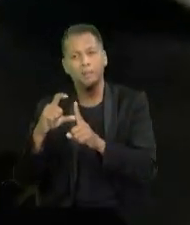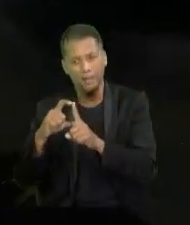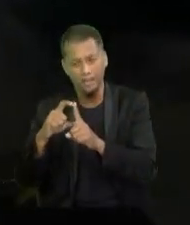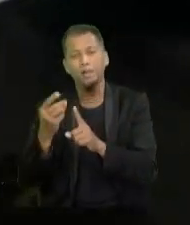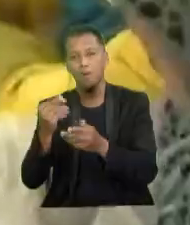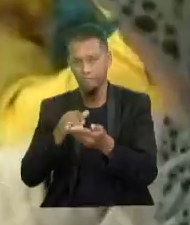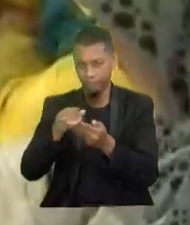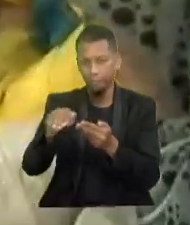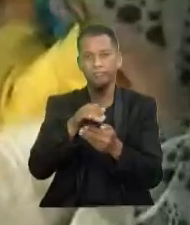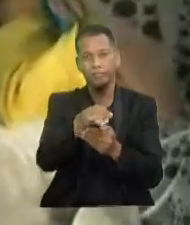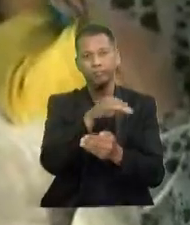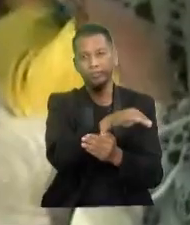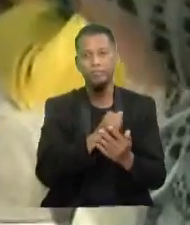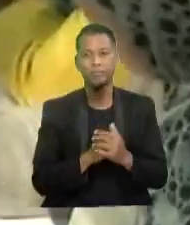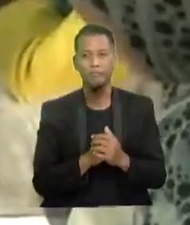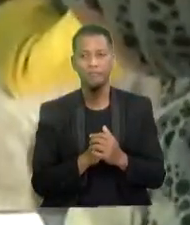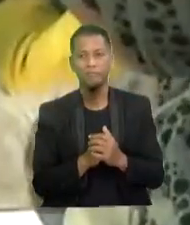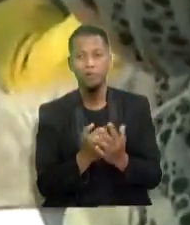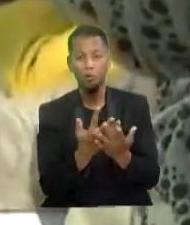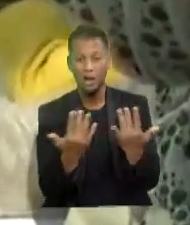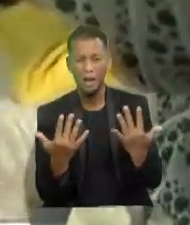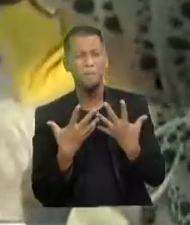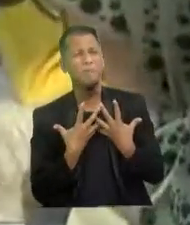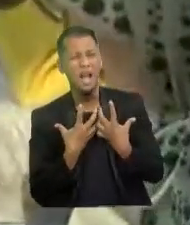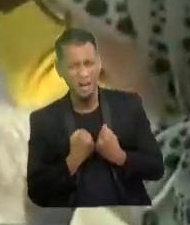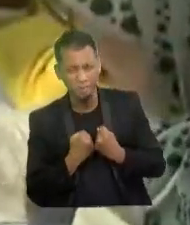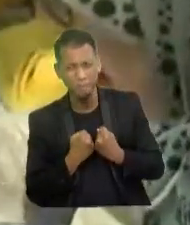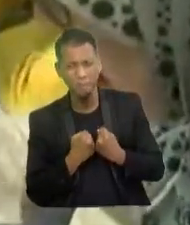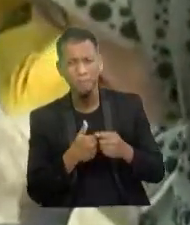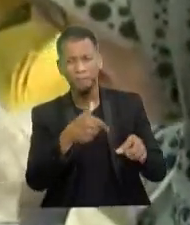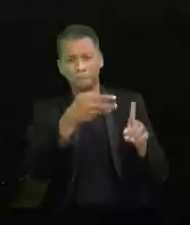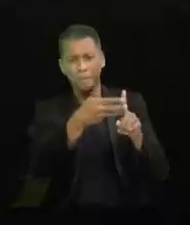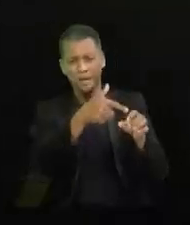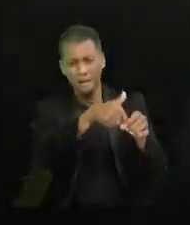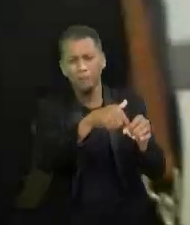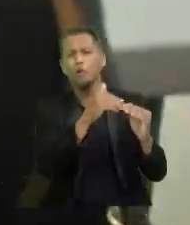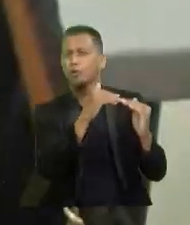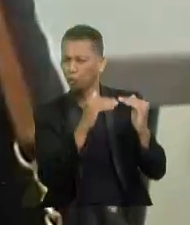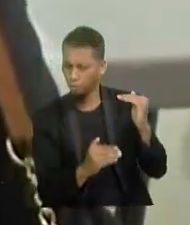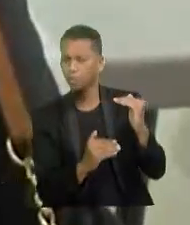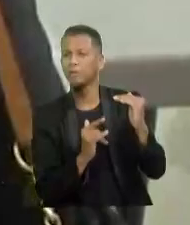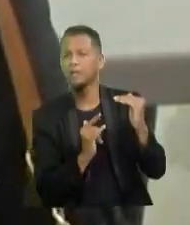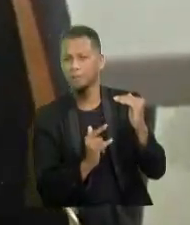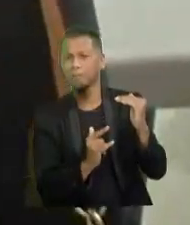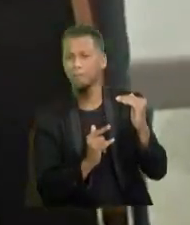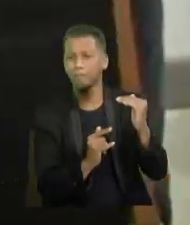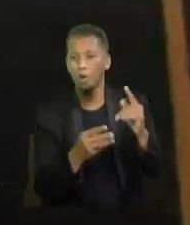ini, warga tetap berharap pemerintah bisa menurunkan harga BBM agar harga kebutuhan pokok tetap